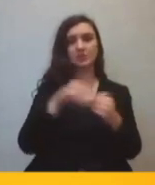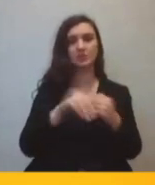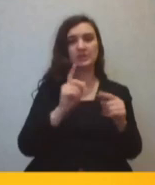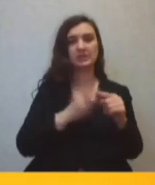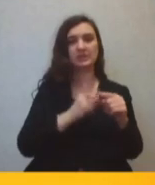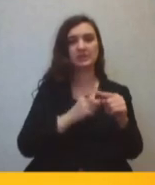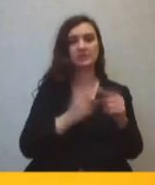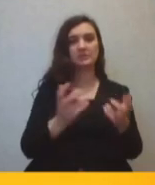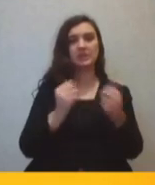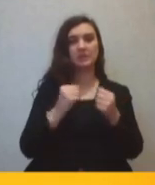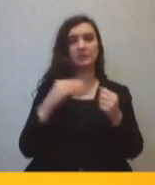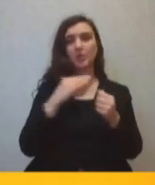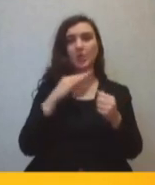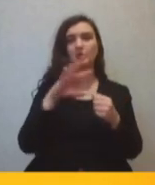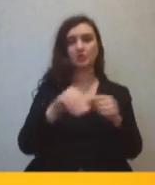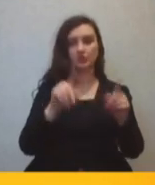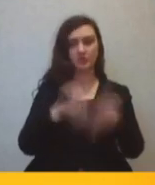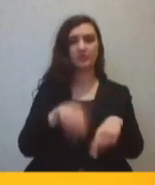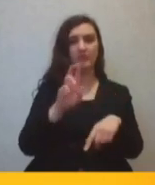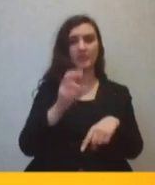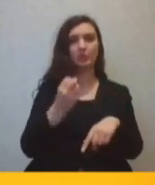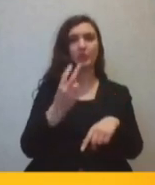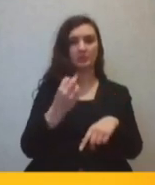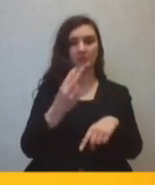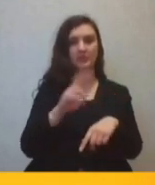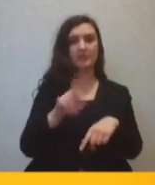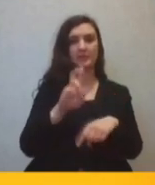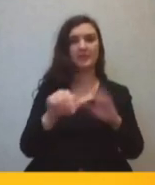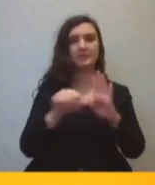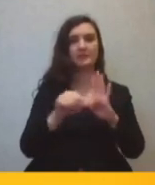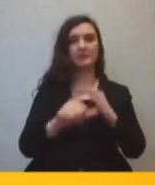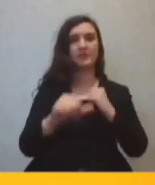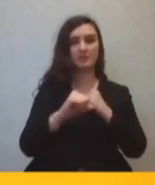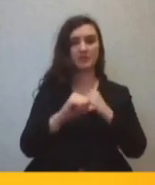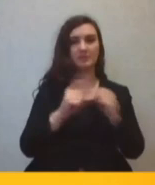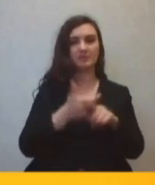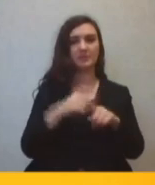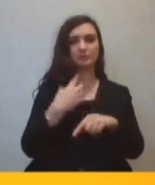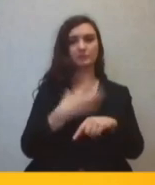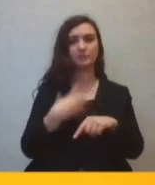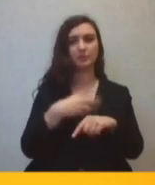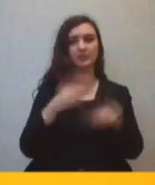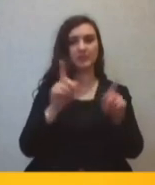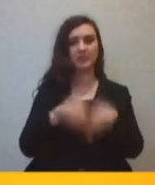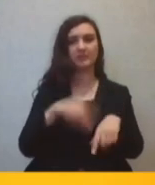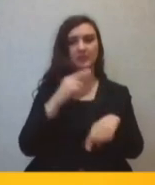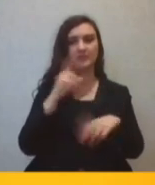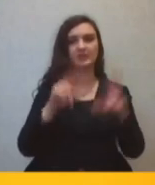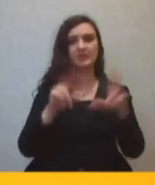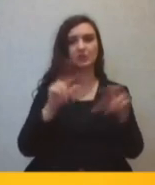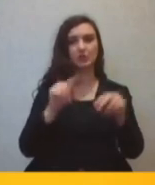რკინის შესაძთვისებლად ხორცშივე არსებული B12 და B6 გვეხმარება. ძალიან მნიშვნელოვანია აგრეთვე გავით